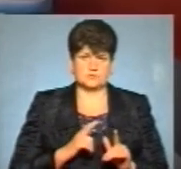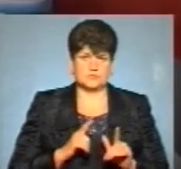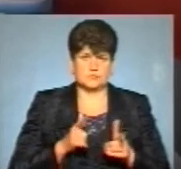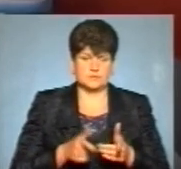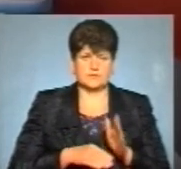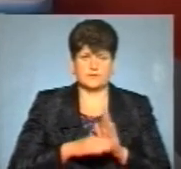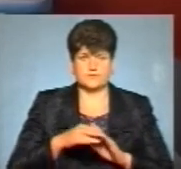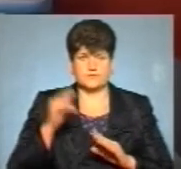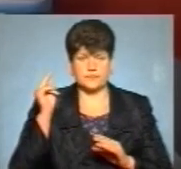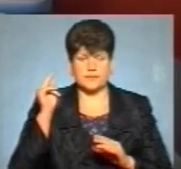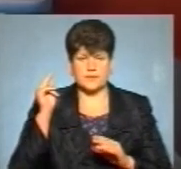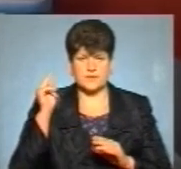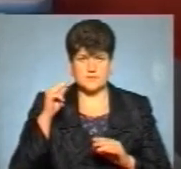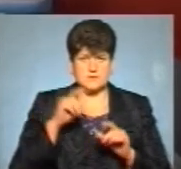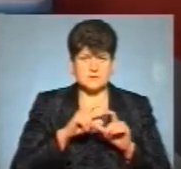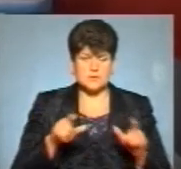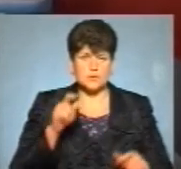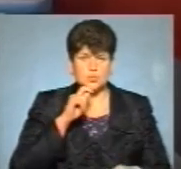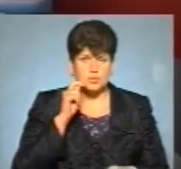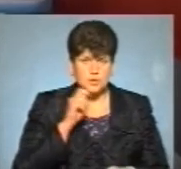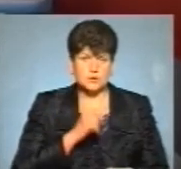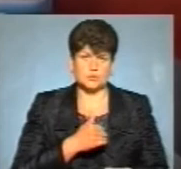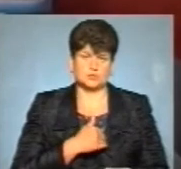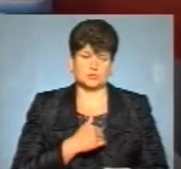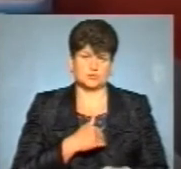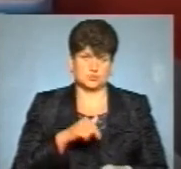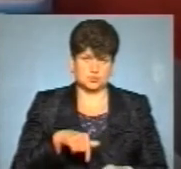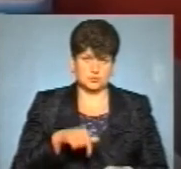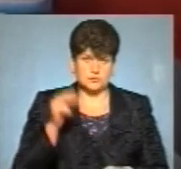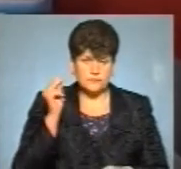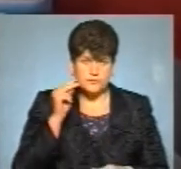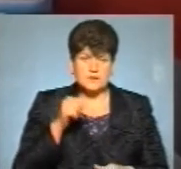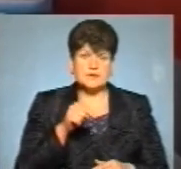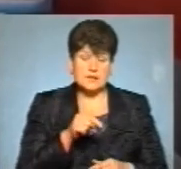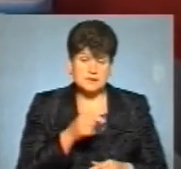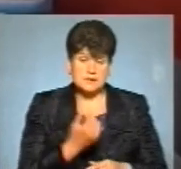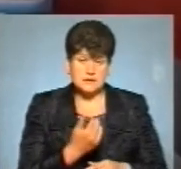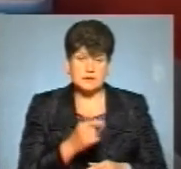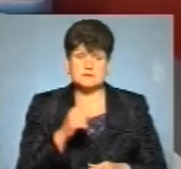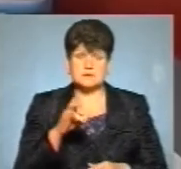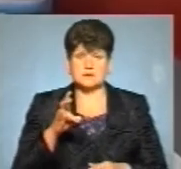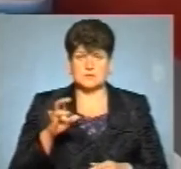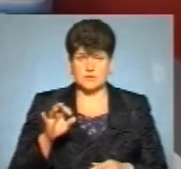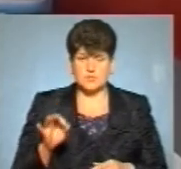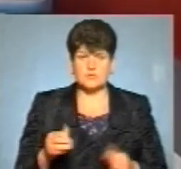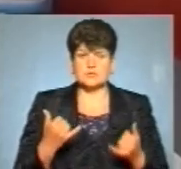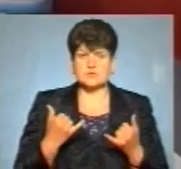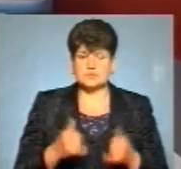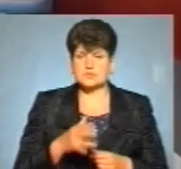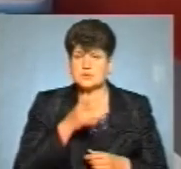навчальних закладах України, хочуть у них навчатися, для них зовнішнє незалежне оцінювання на даний